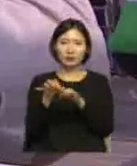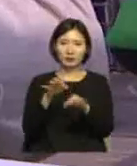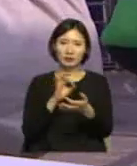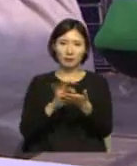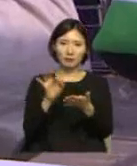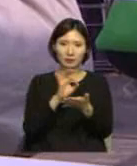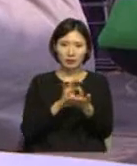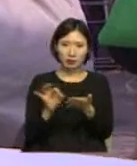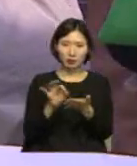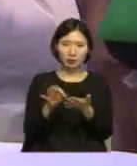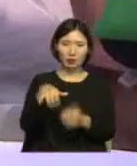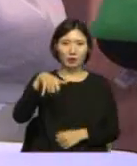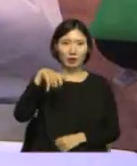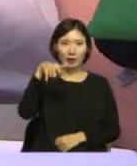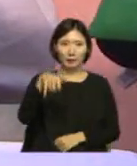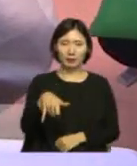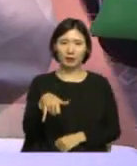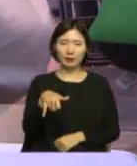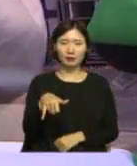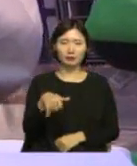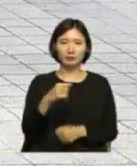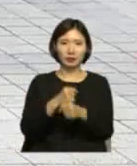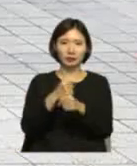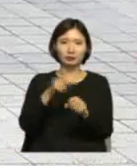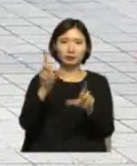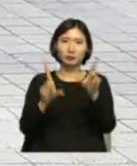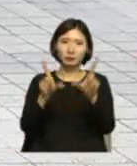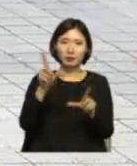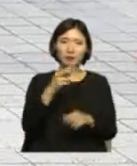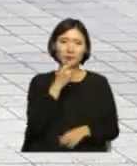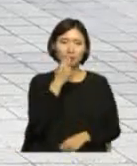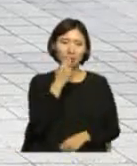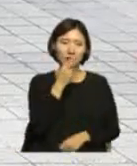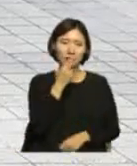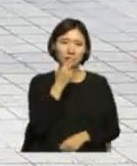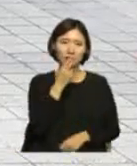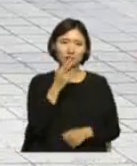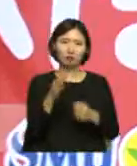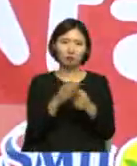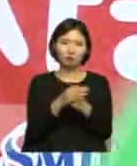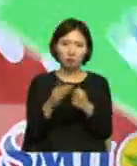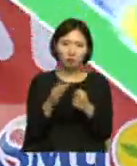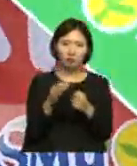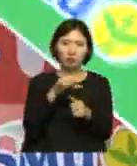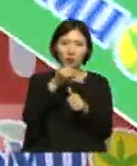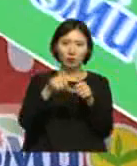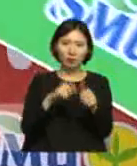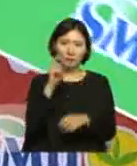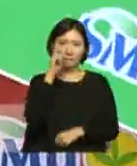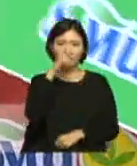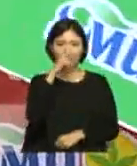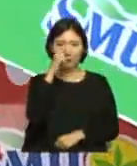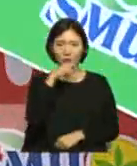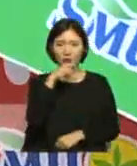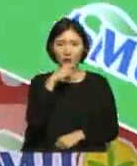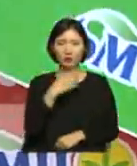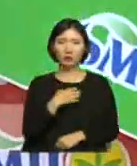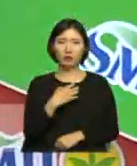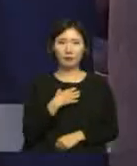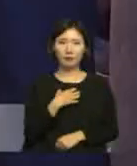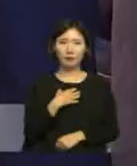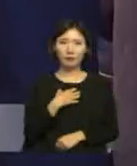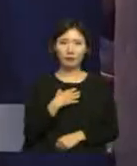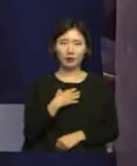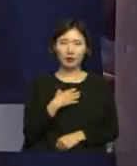있는 새마을 부녀회원의 모습입니다. 비닐과 플라스틱 등으로 인한 환경오염의 위험성이 대두되면서